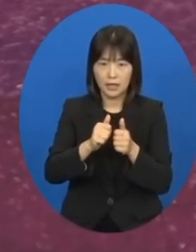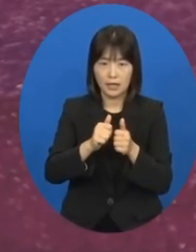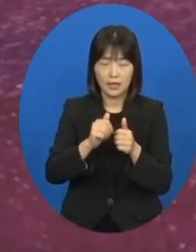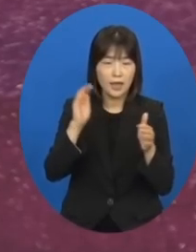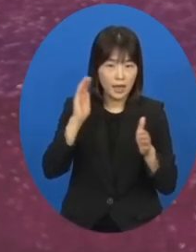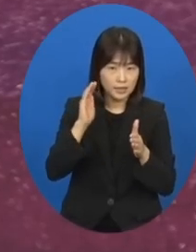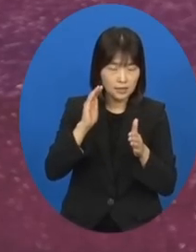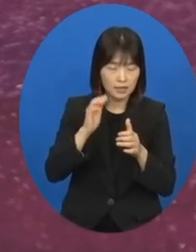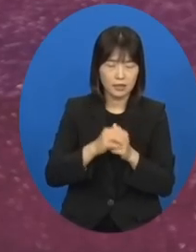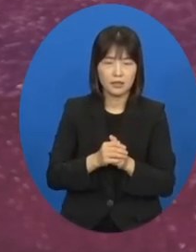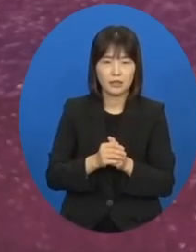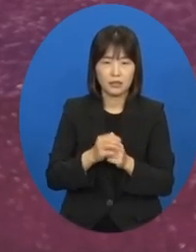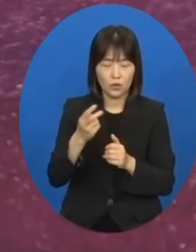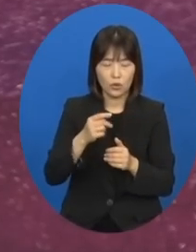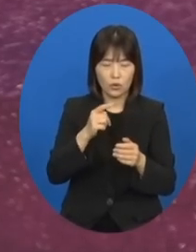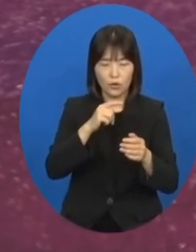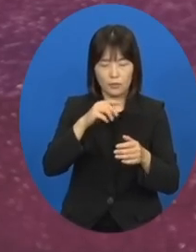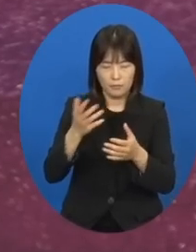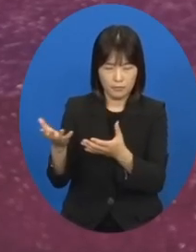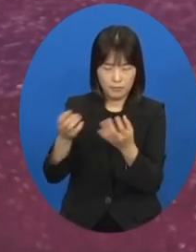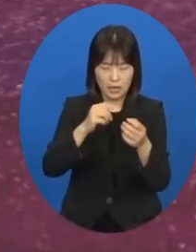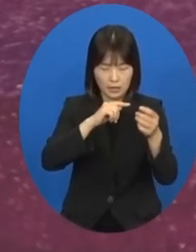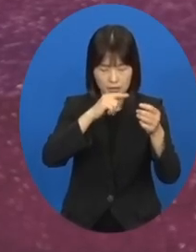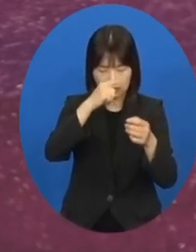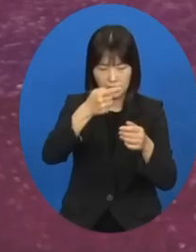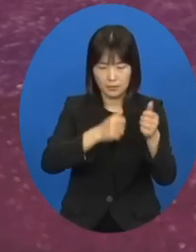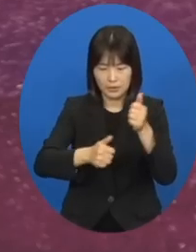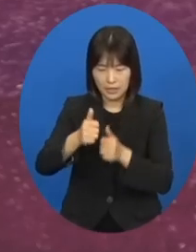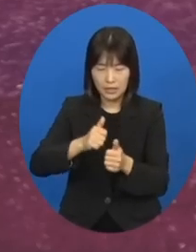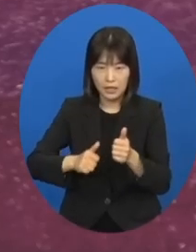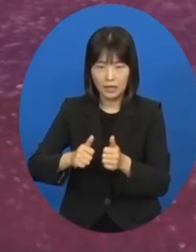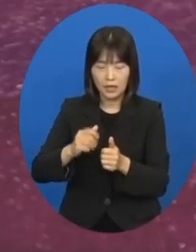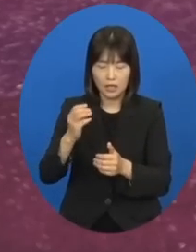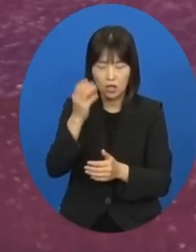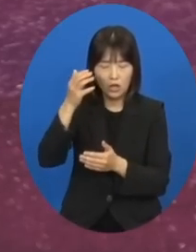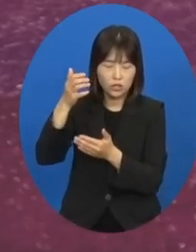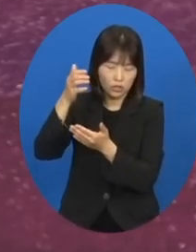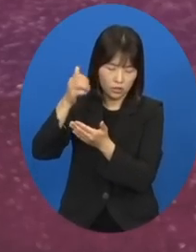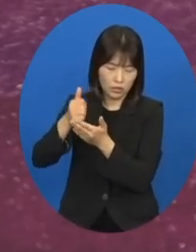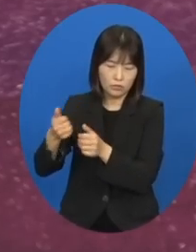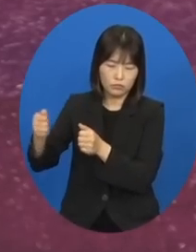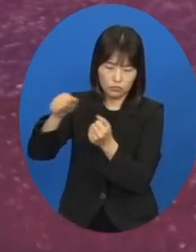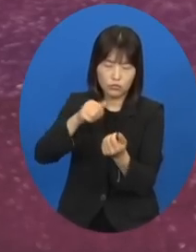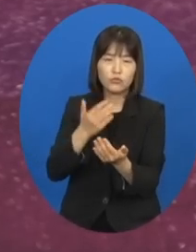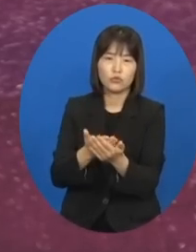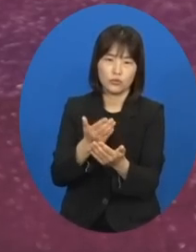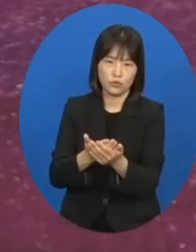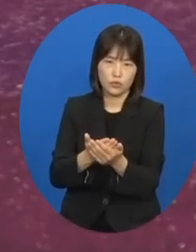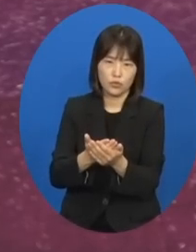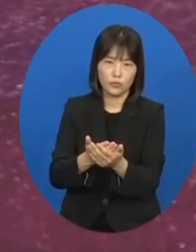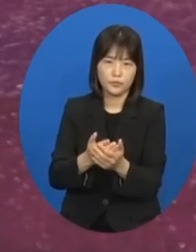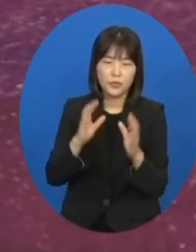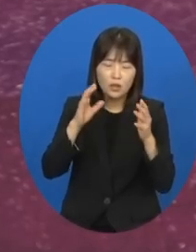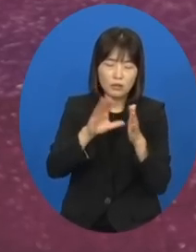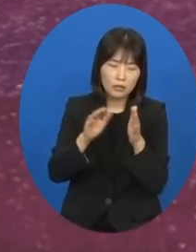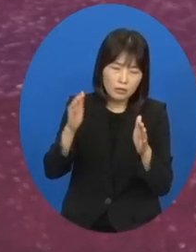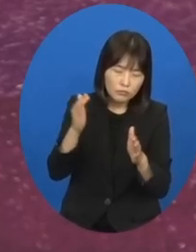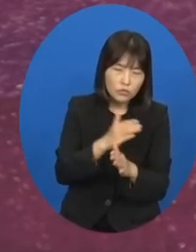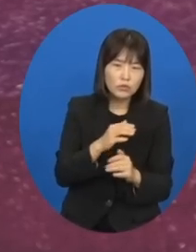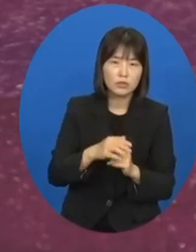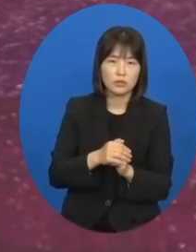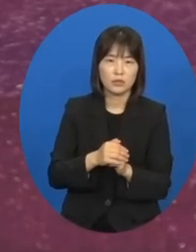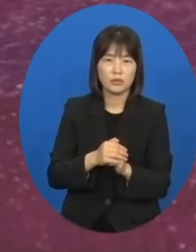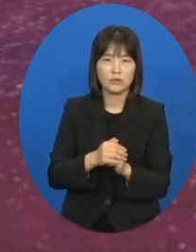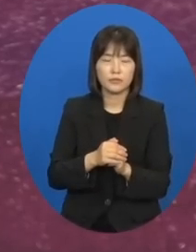때에 성령을 그 어린 아이들에게도 부어 주시옵소서 어린 시절부터 3일이 아버지 하나님 뜻을